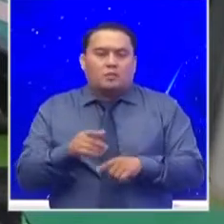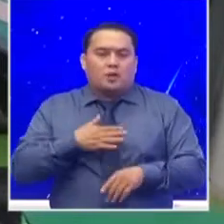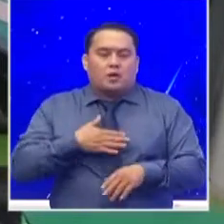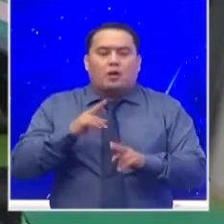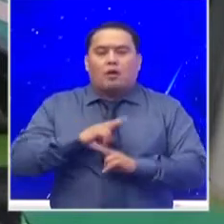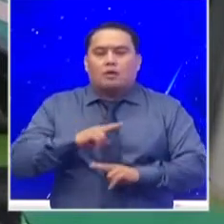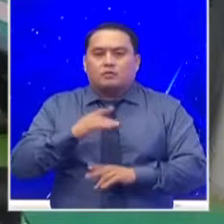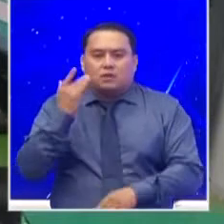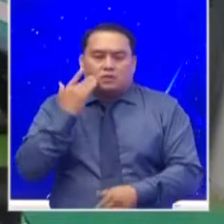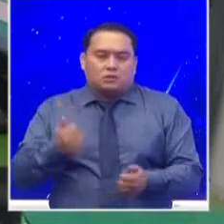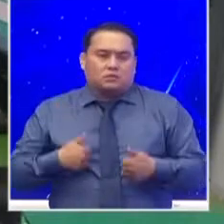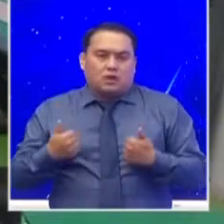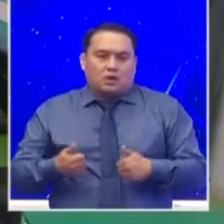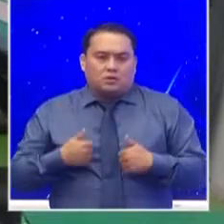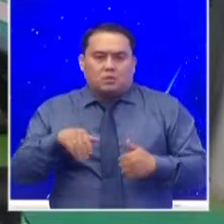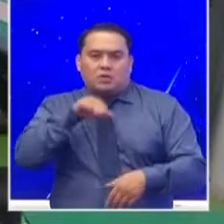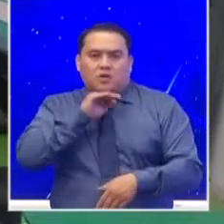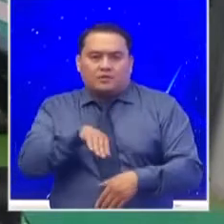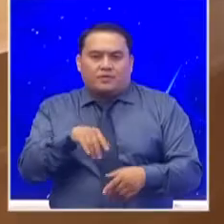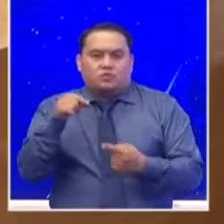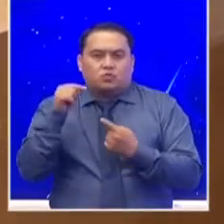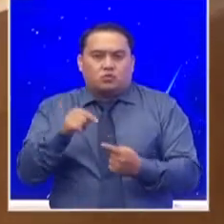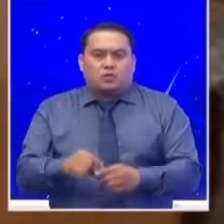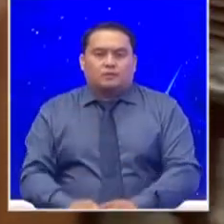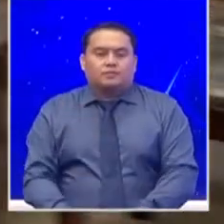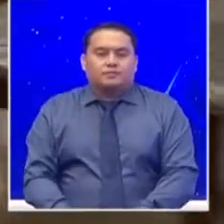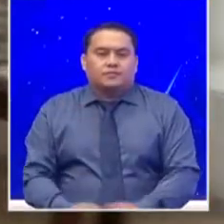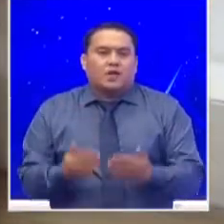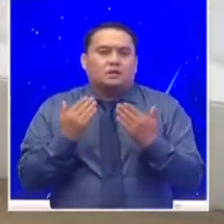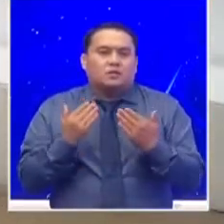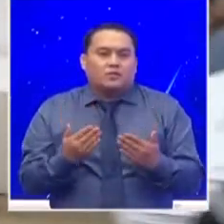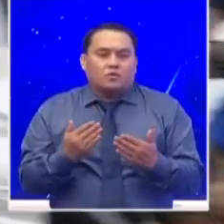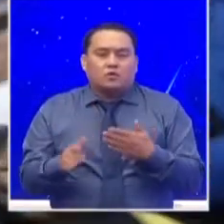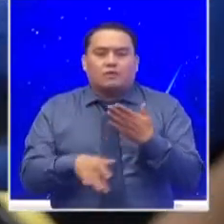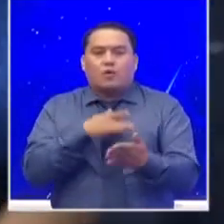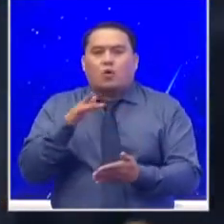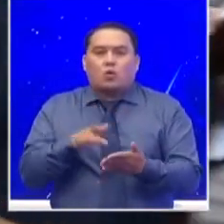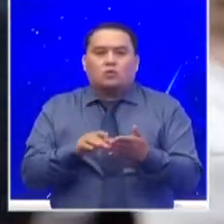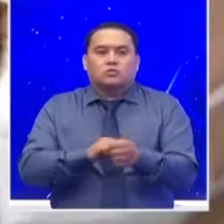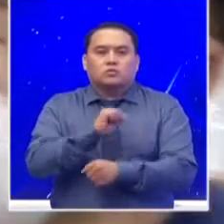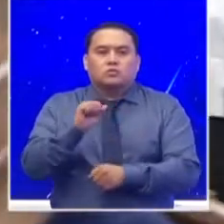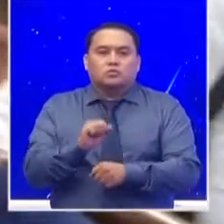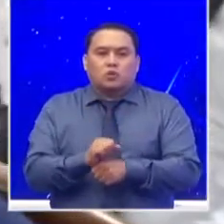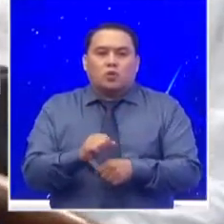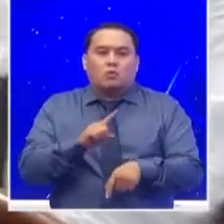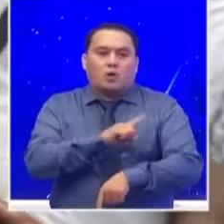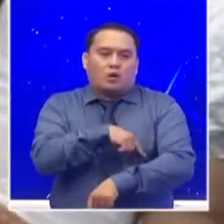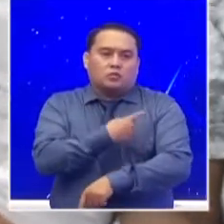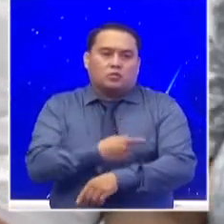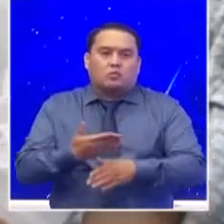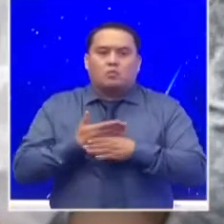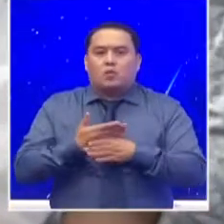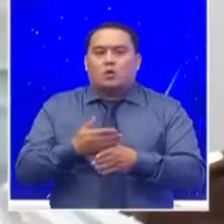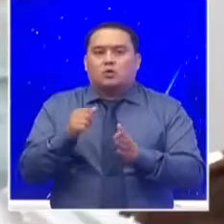коллеги, всегда стараемся действовать профессионально и четко. Всего на сегодняшний день в городской станции скорой неотложной медпомощи